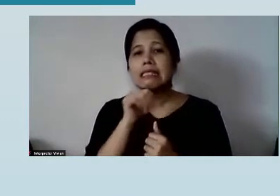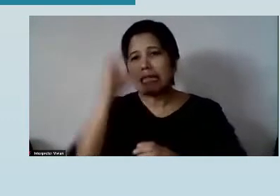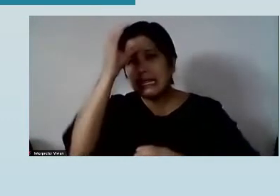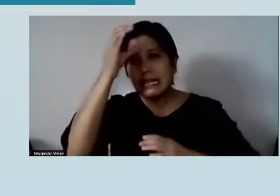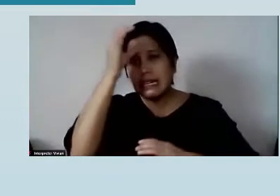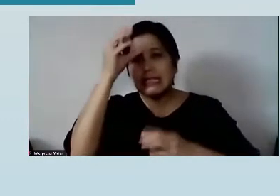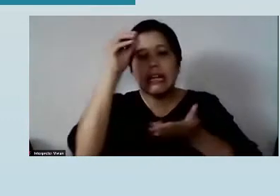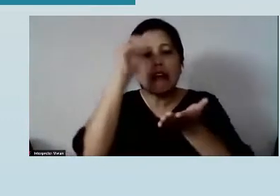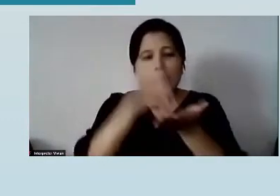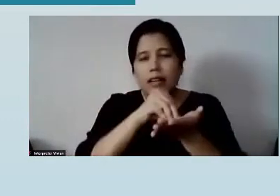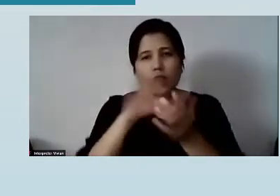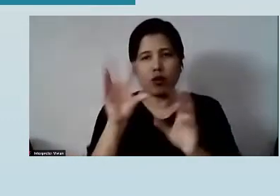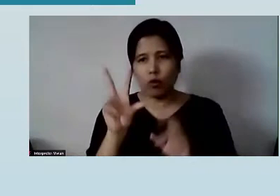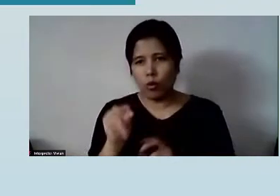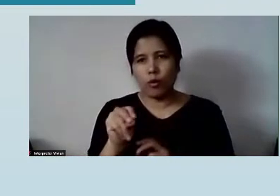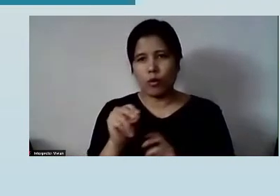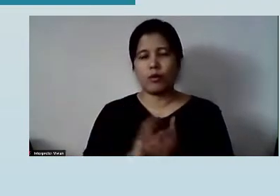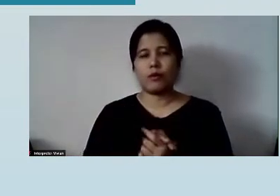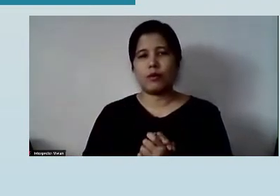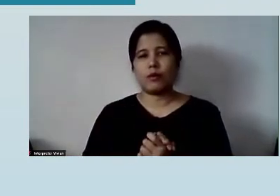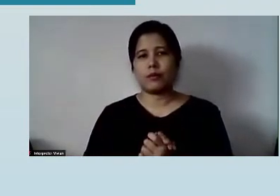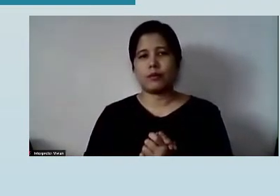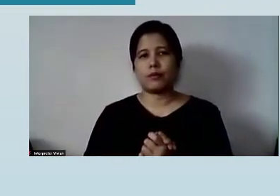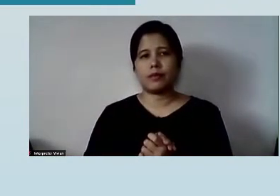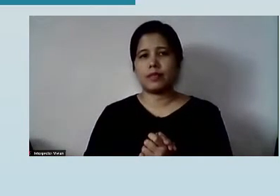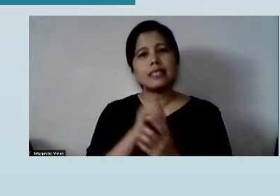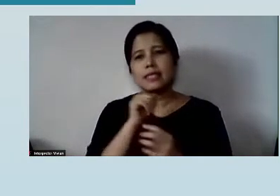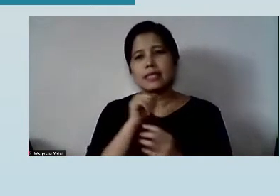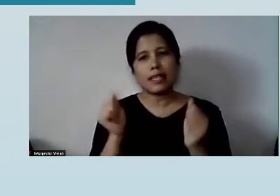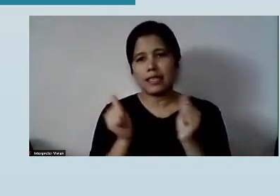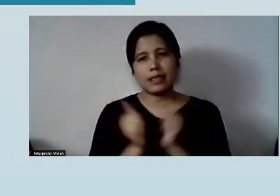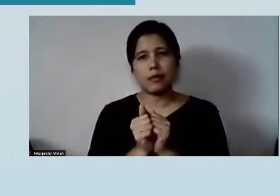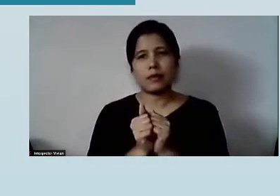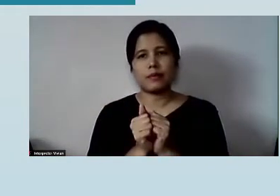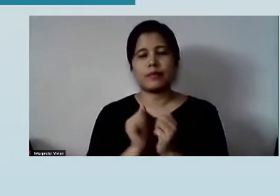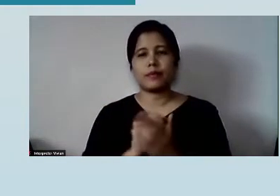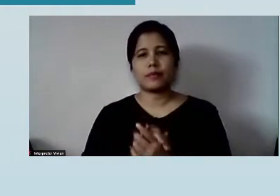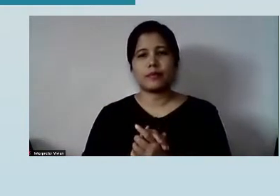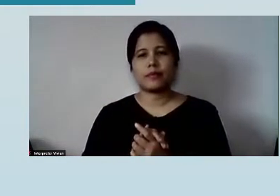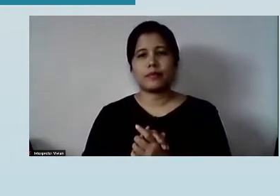And hindi pa yun na nasama doon sa mga